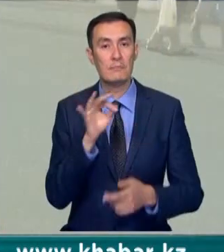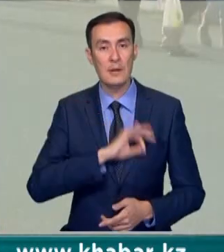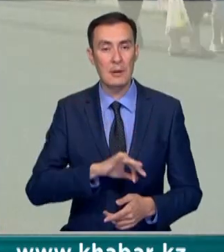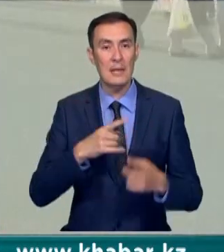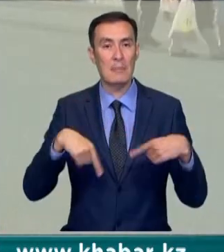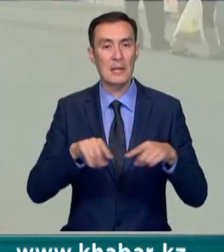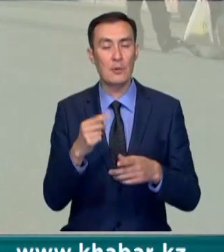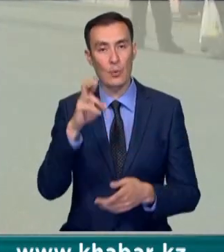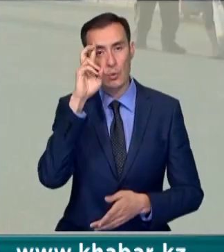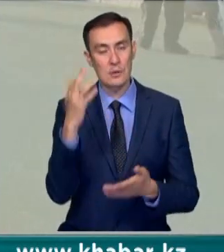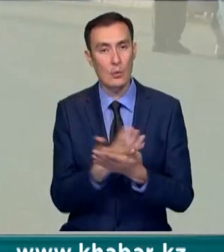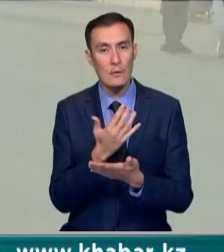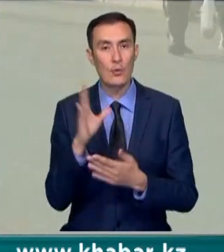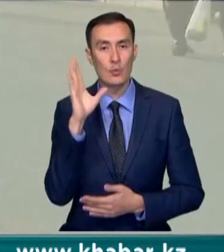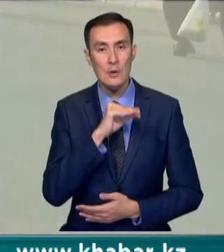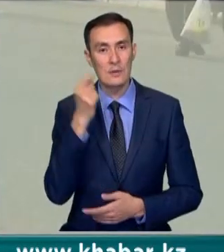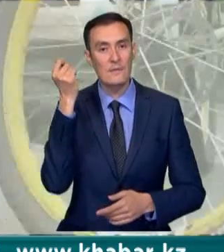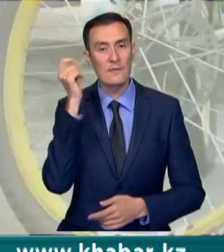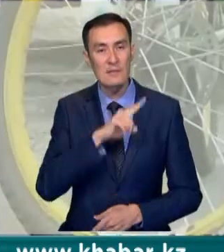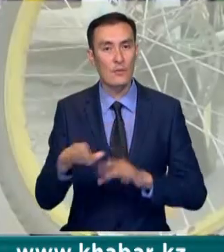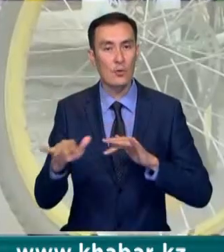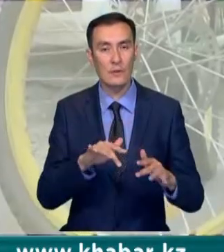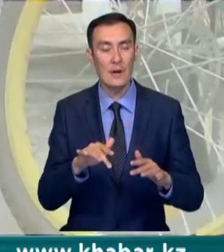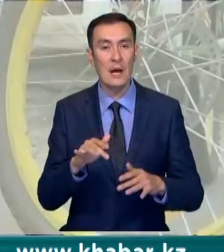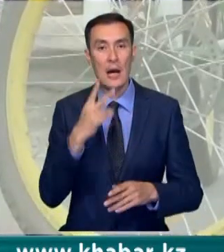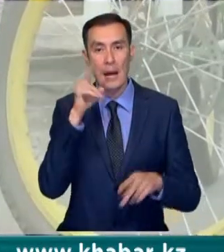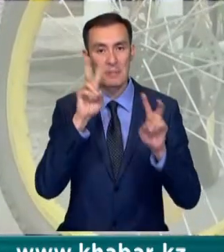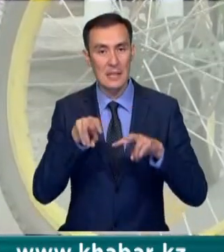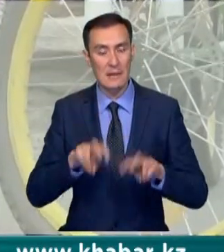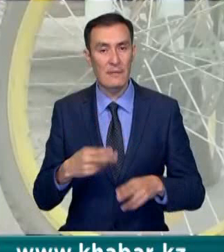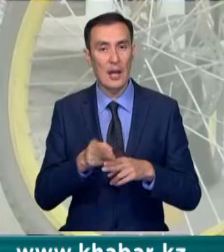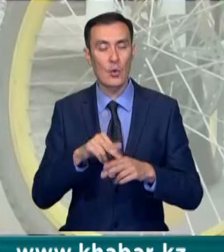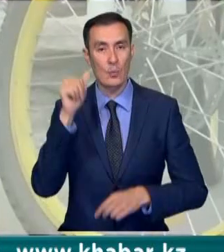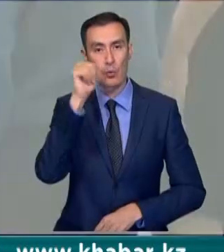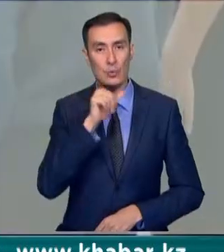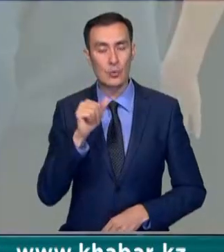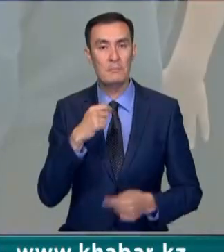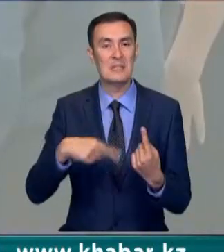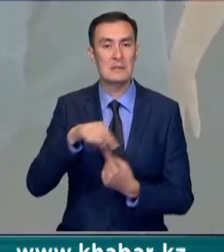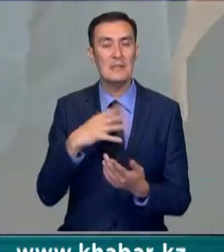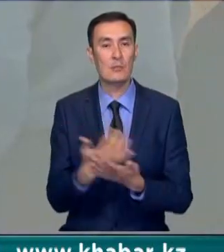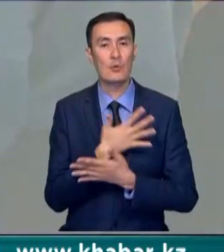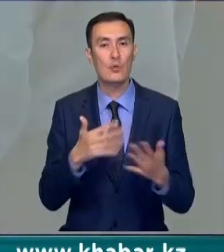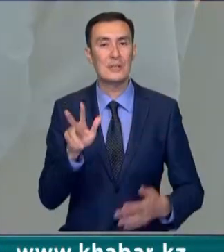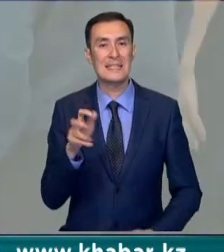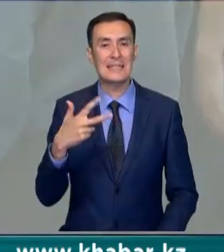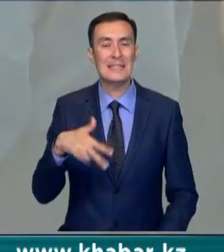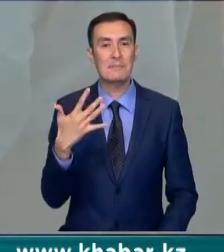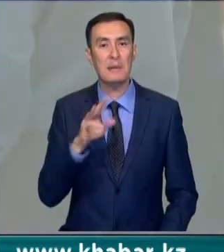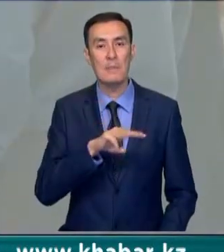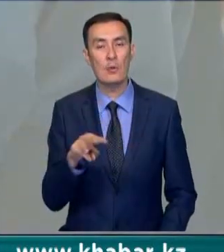сотрудникам департамента госдоходов удалось выяснить в ходе обследования. В этом году бизнесмены заработали более